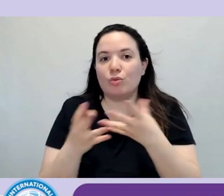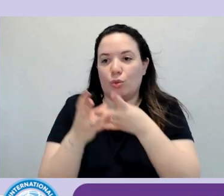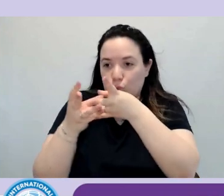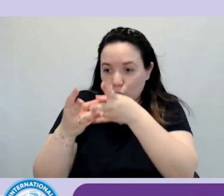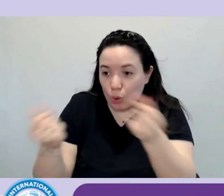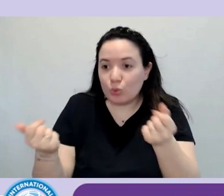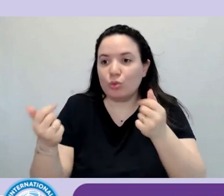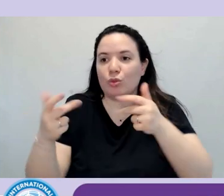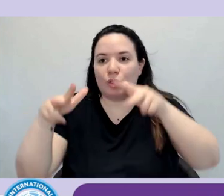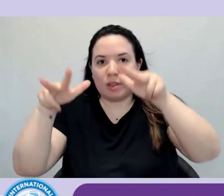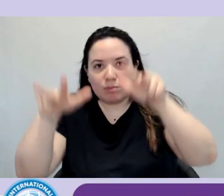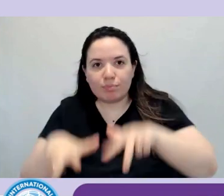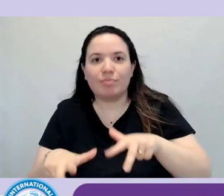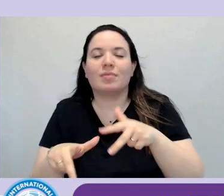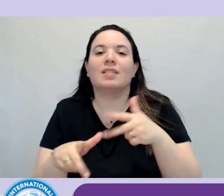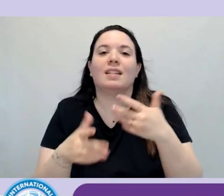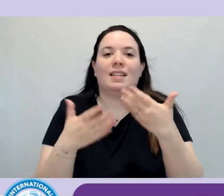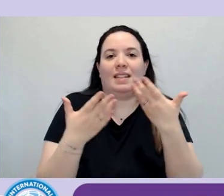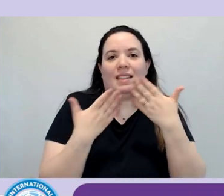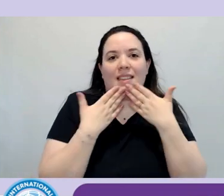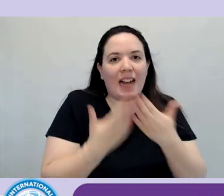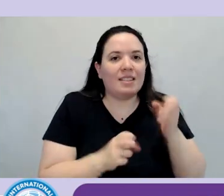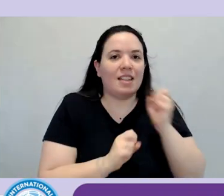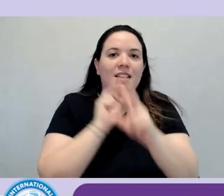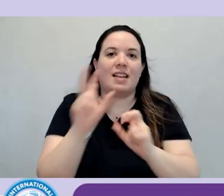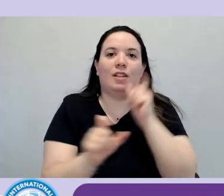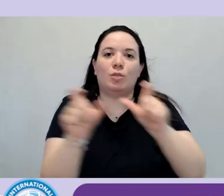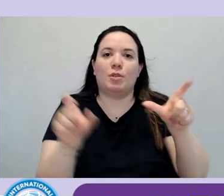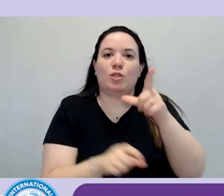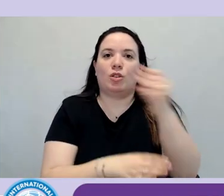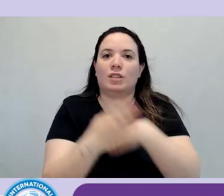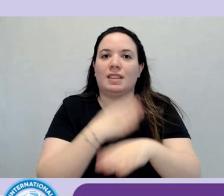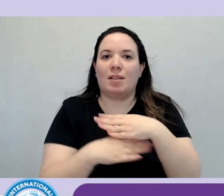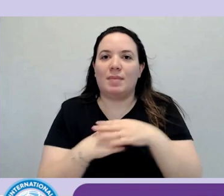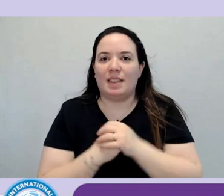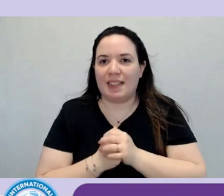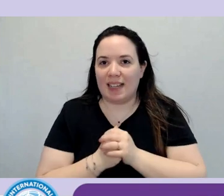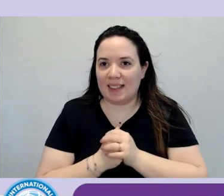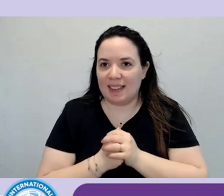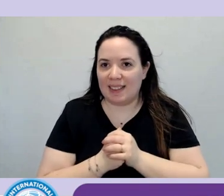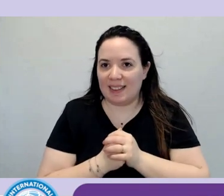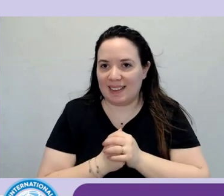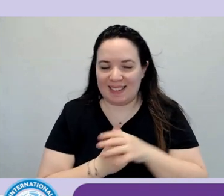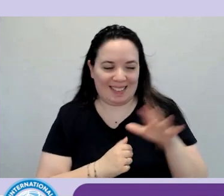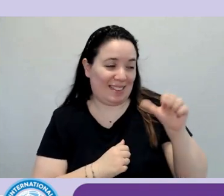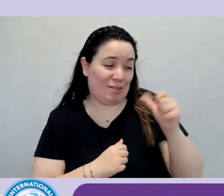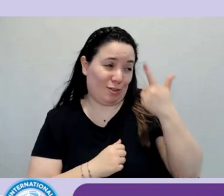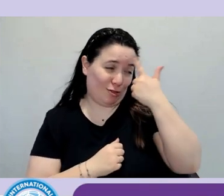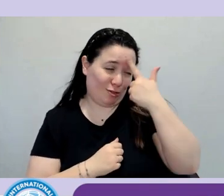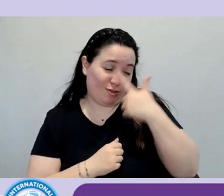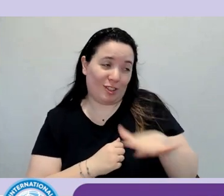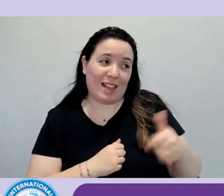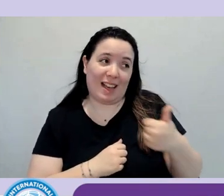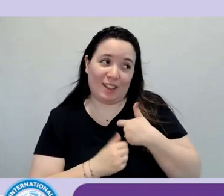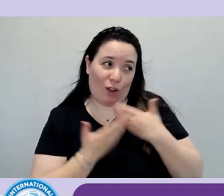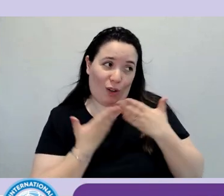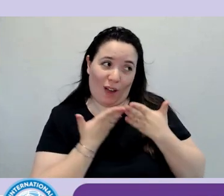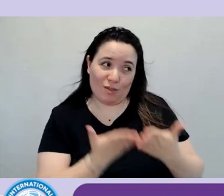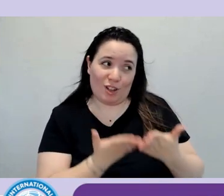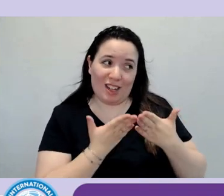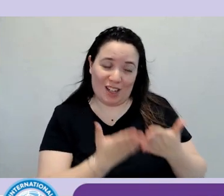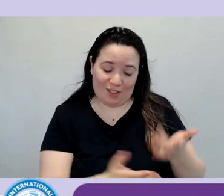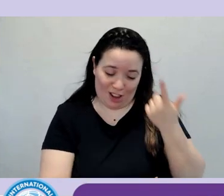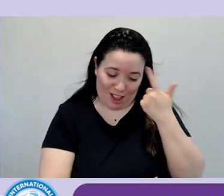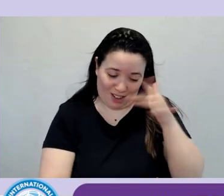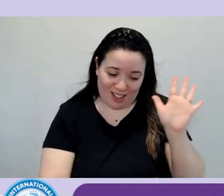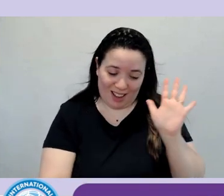fatte e garantite su istanze di persone con disabilità con me sfondi una porta aperta lo sai Ok Lo so